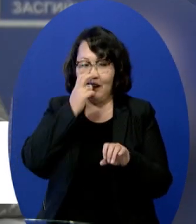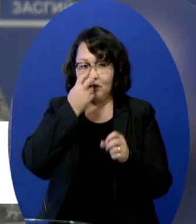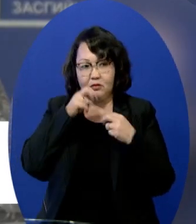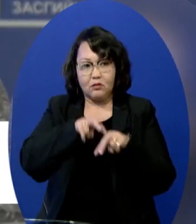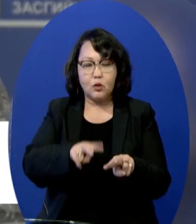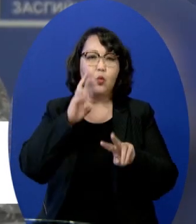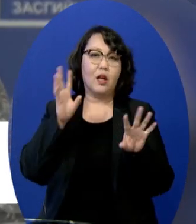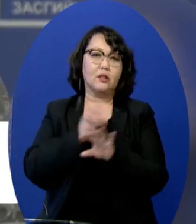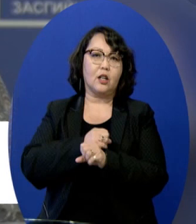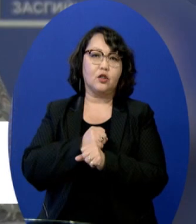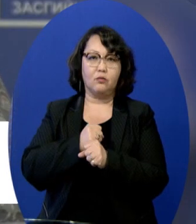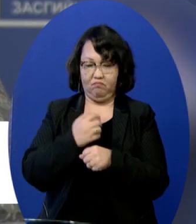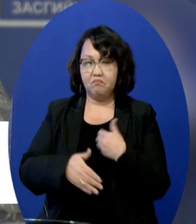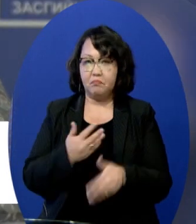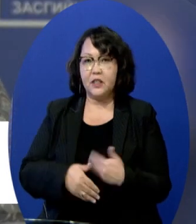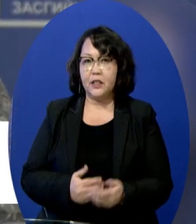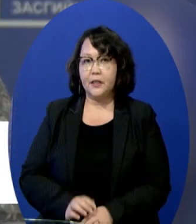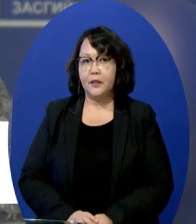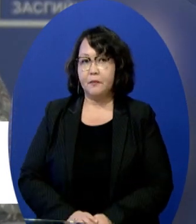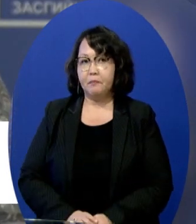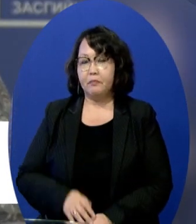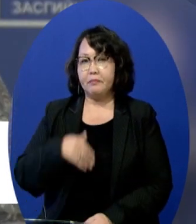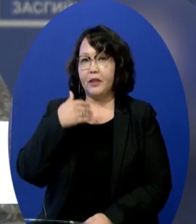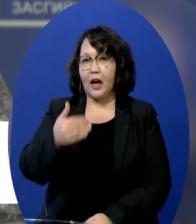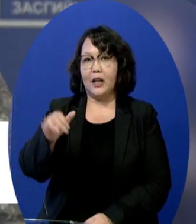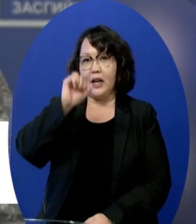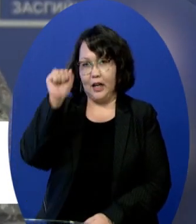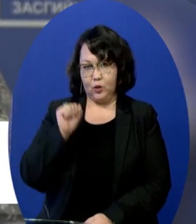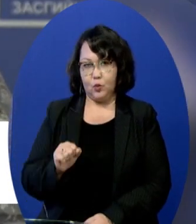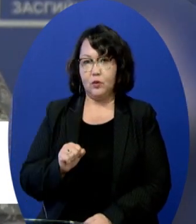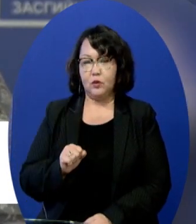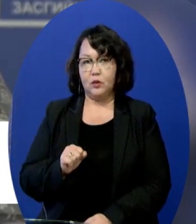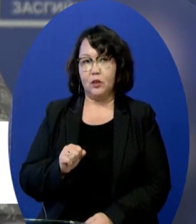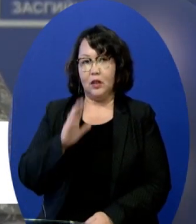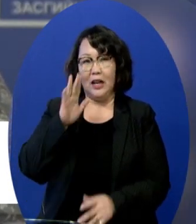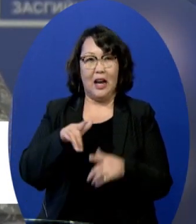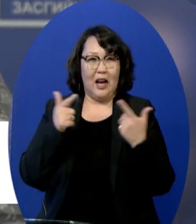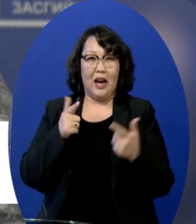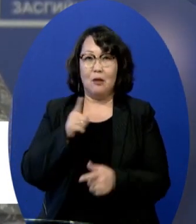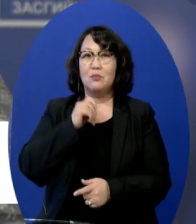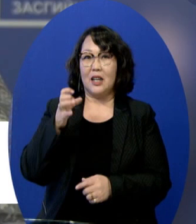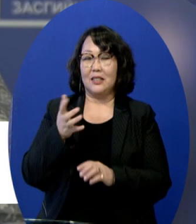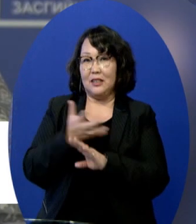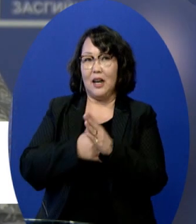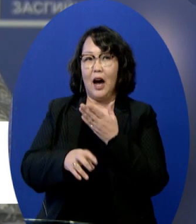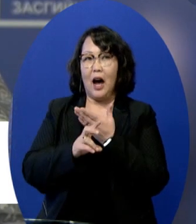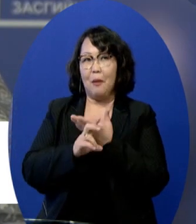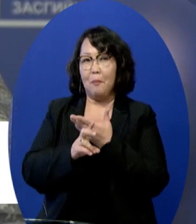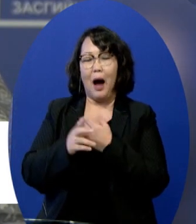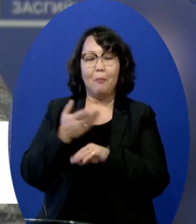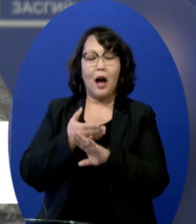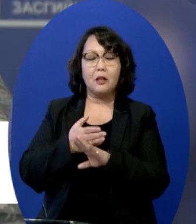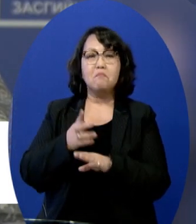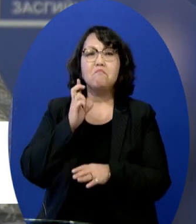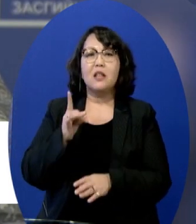зохион байгуулж ажиллана. За дараагийн асуудал бол Гамшигтай Самгол бүх нийтийн бэлэн байдлын зэрэг буураад Гамшигтай